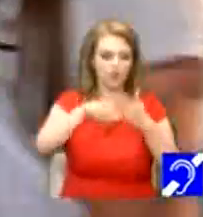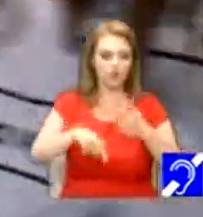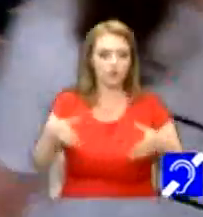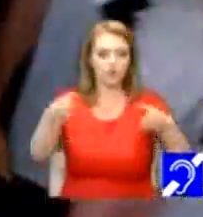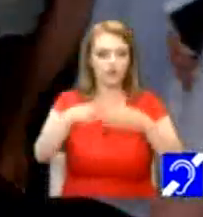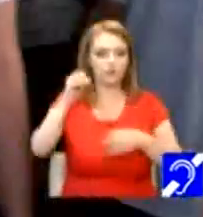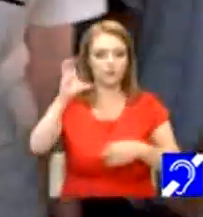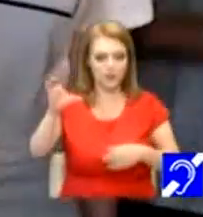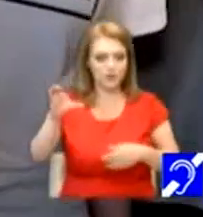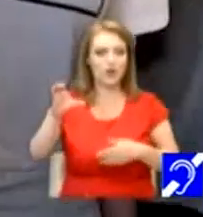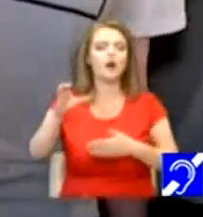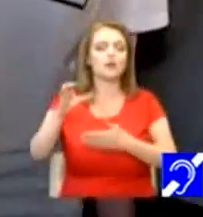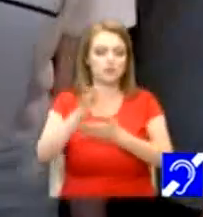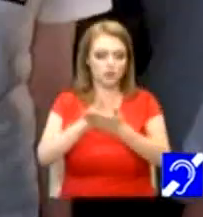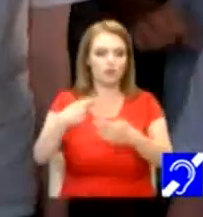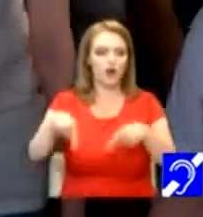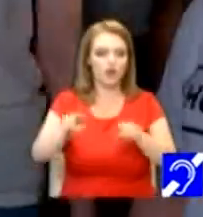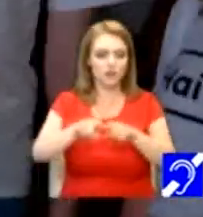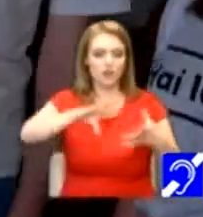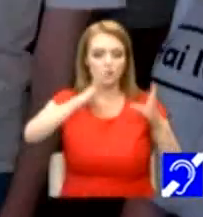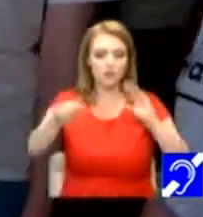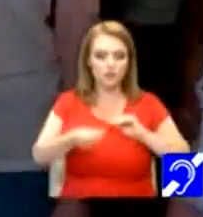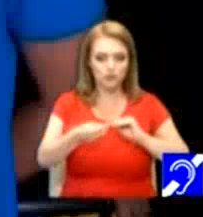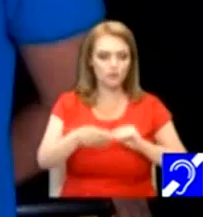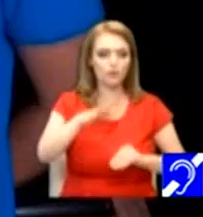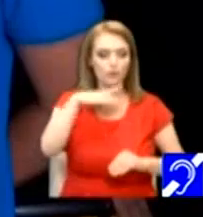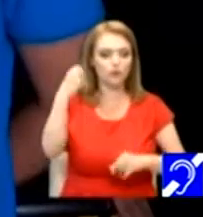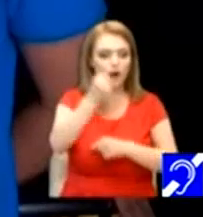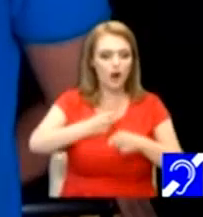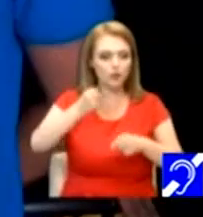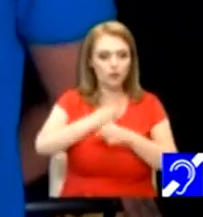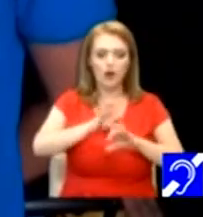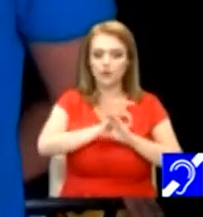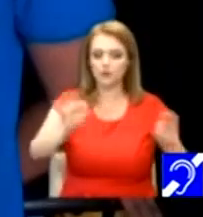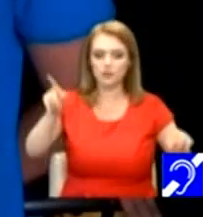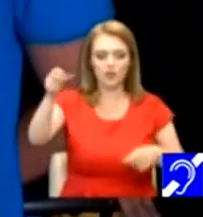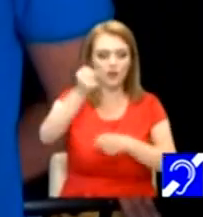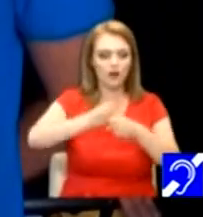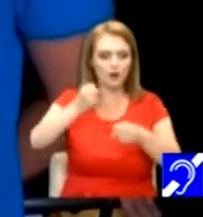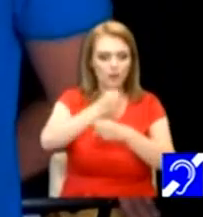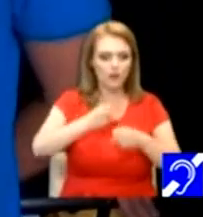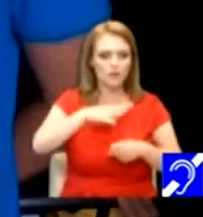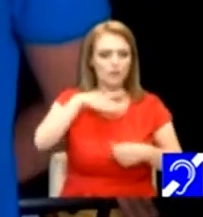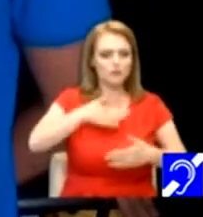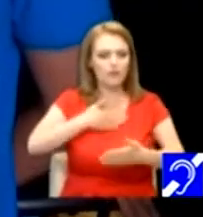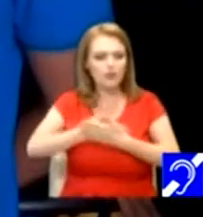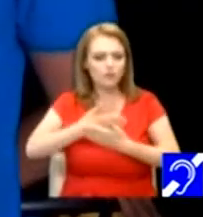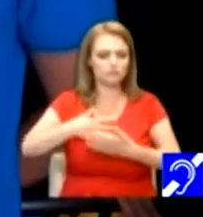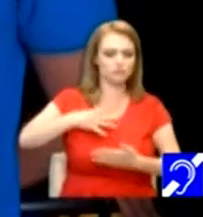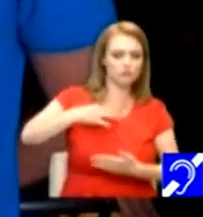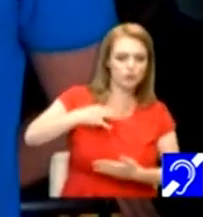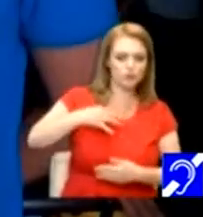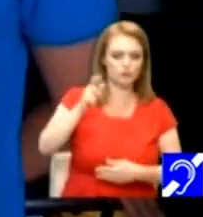Solidaritate merită acest rezultat, pentru că pe bune au lucrat fenomenal, sute de voluntari s-au implicat în